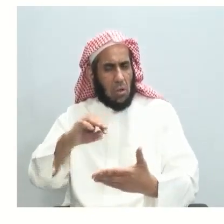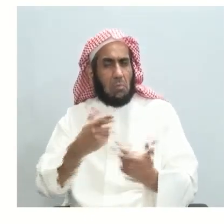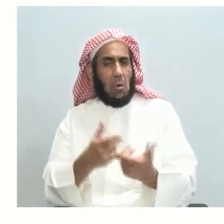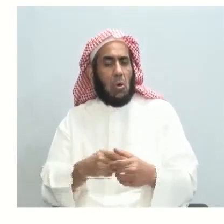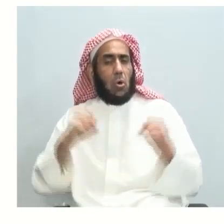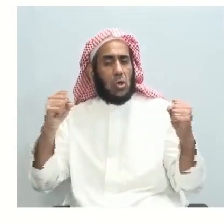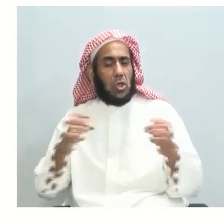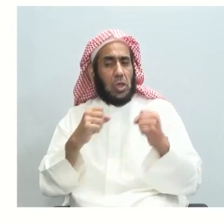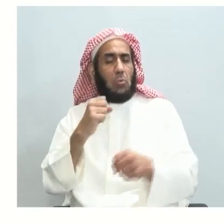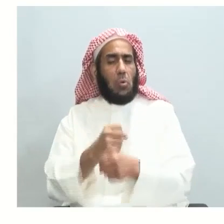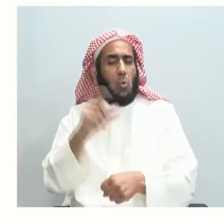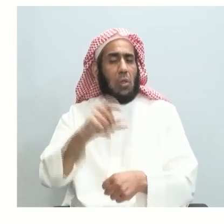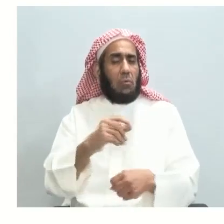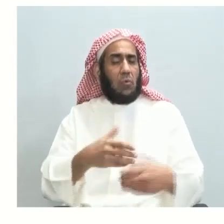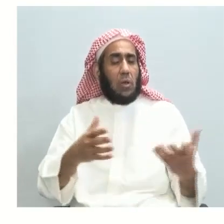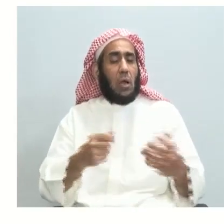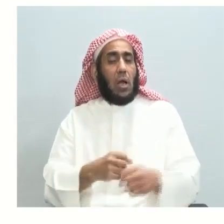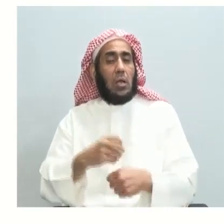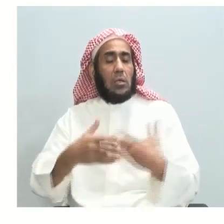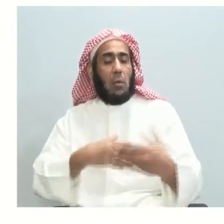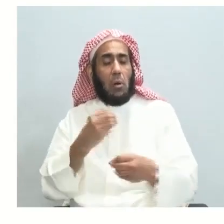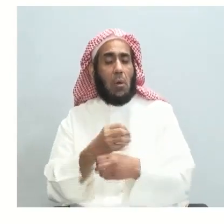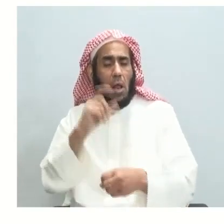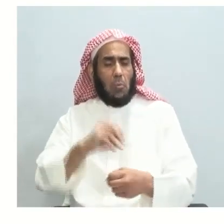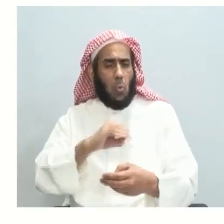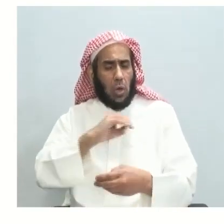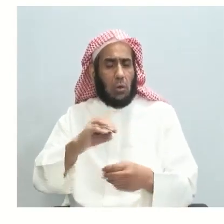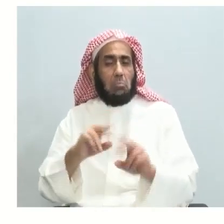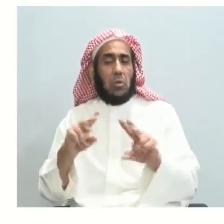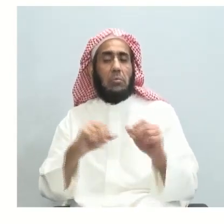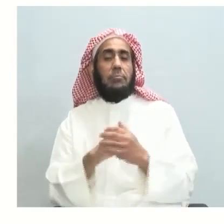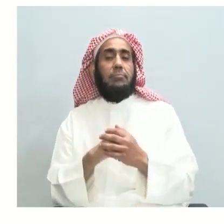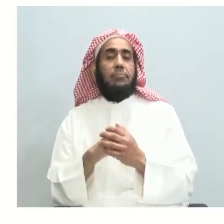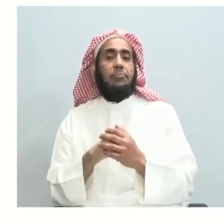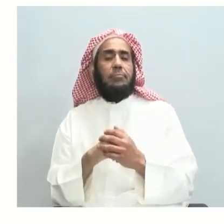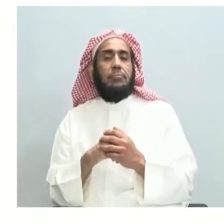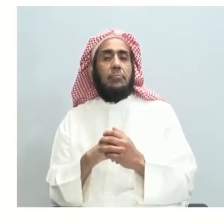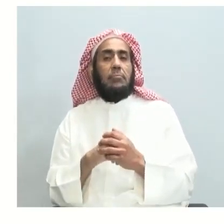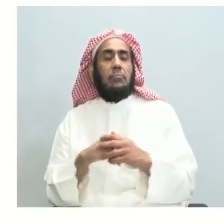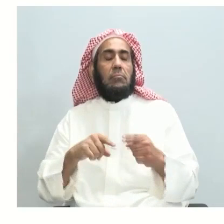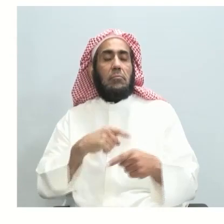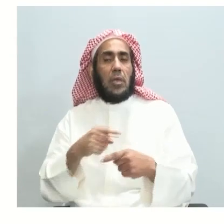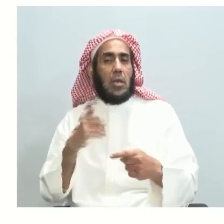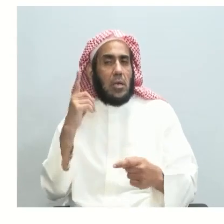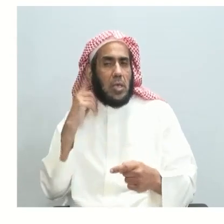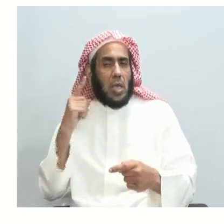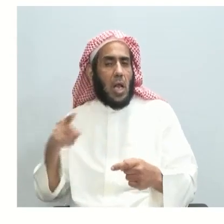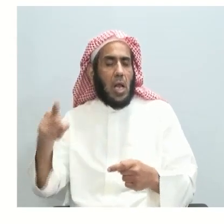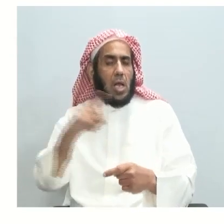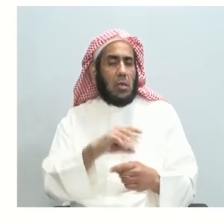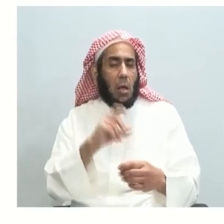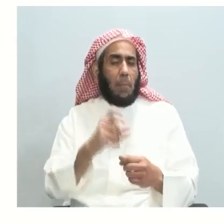بتدريب الموظفين على التعامل مع العميل والرد عليه كما ينبغي كذلك الاصغاء الى اصحاب